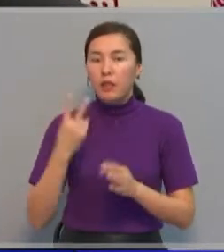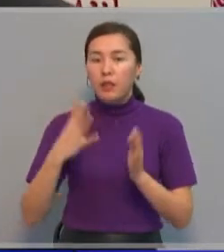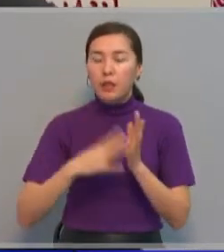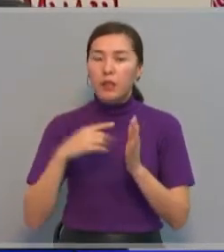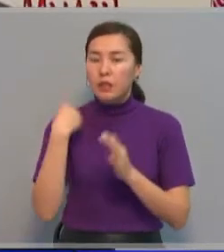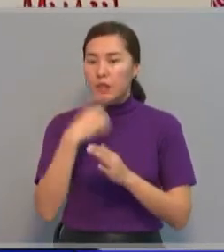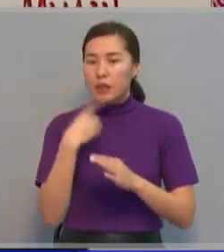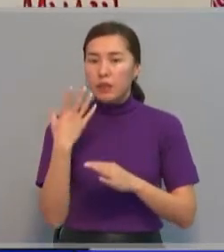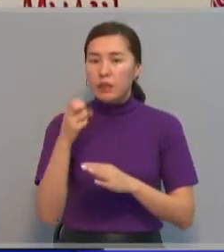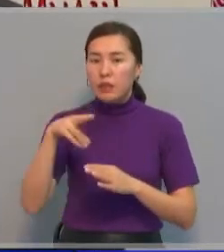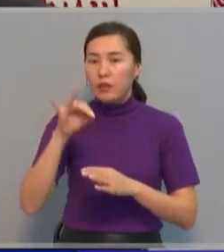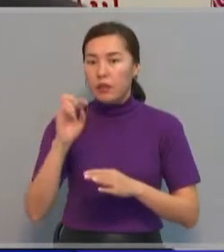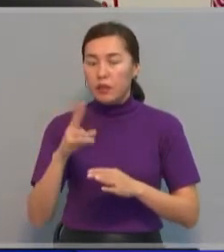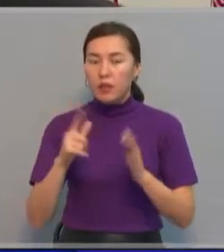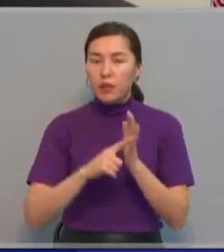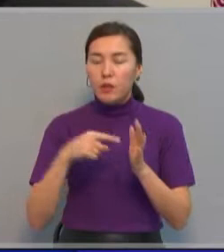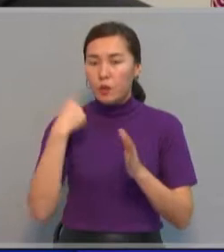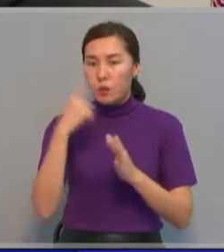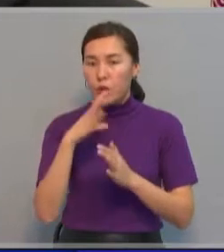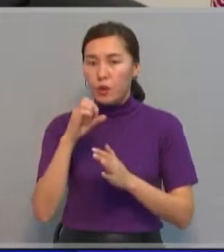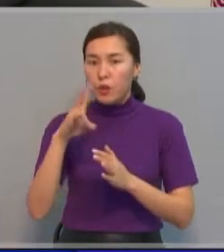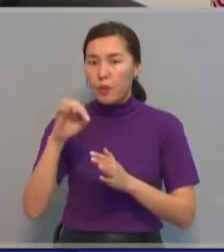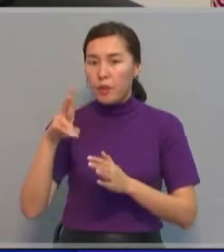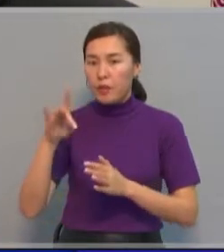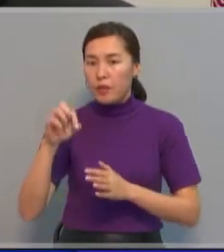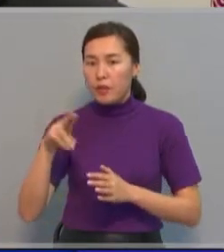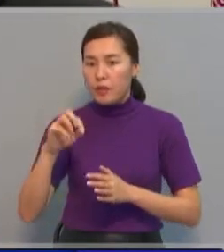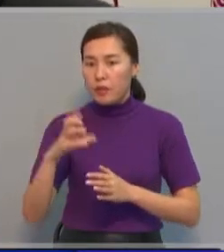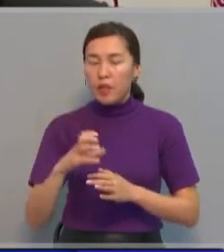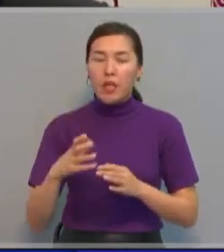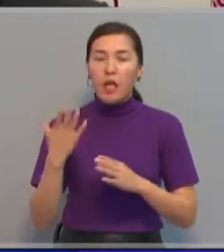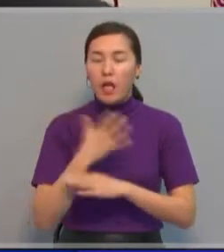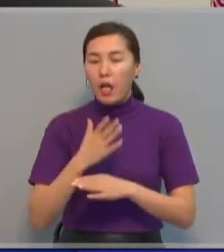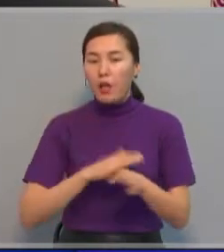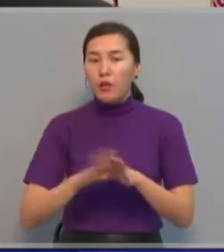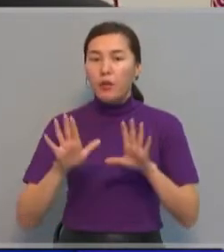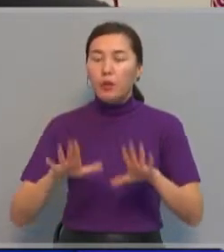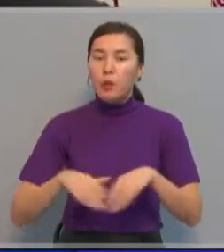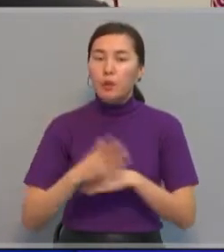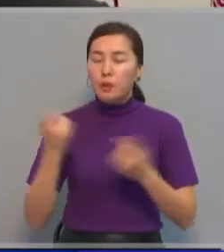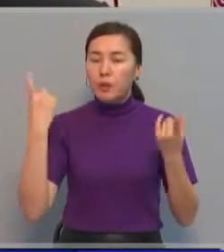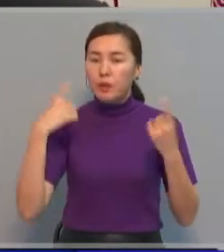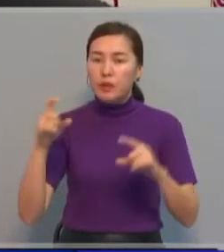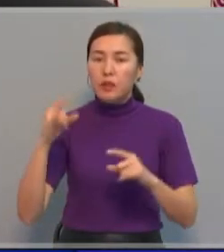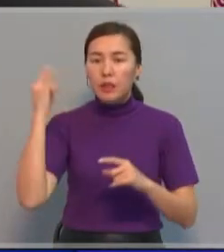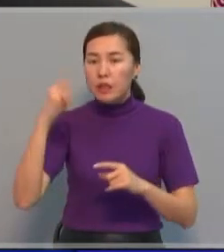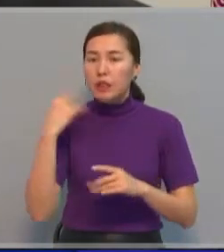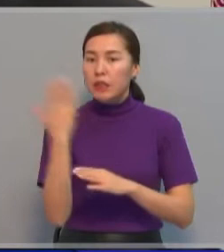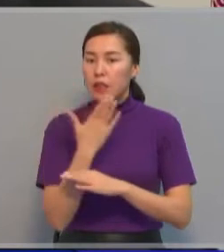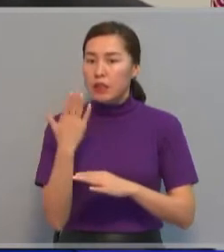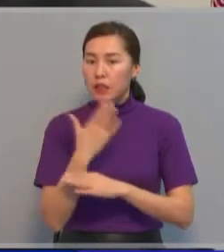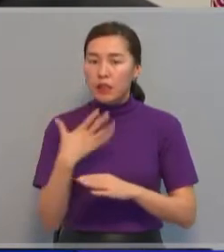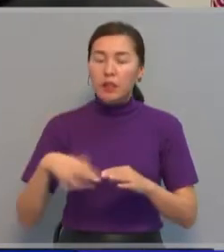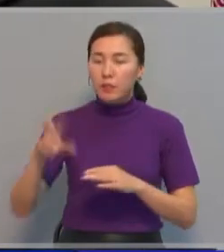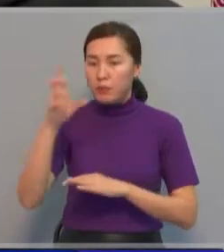39-м языком студии Disney и 7-м языком студии Sony Pictures. Киноиндустрия пополняется не только новыми фильмами на казахском языке,